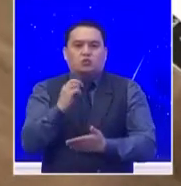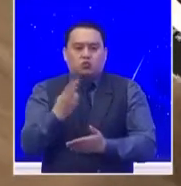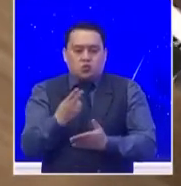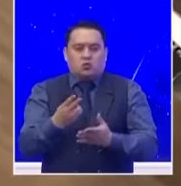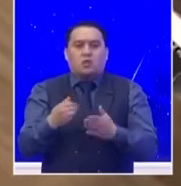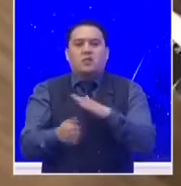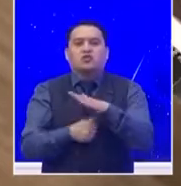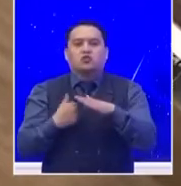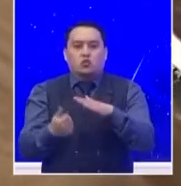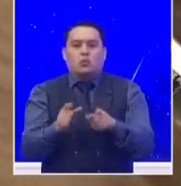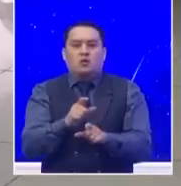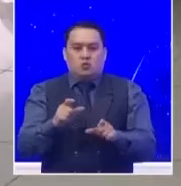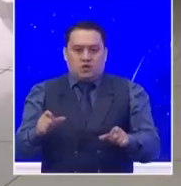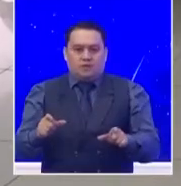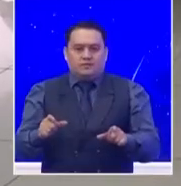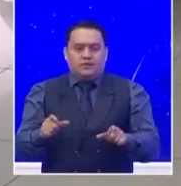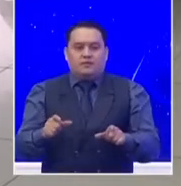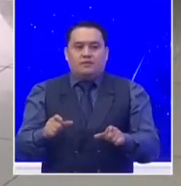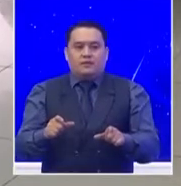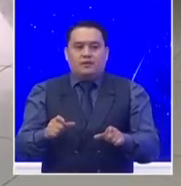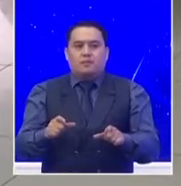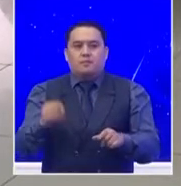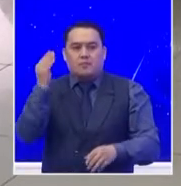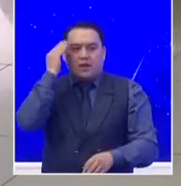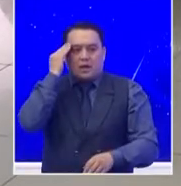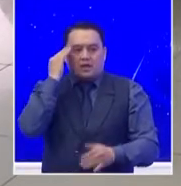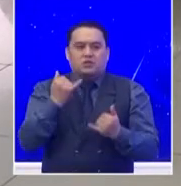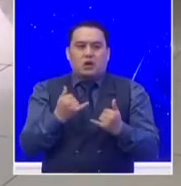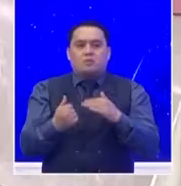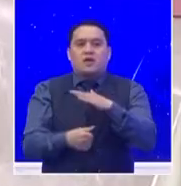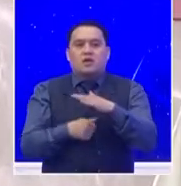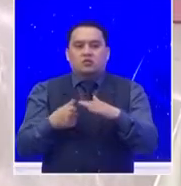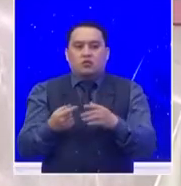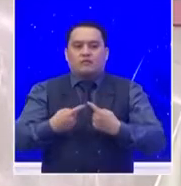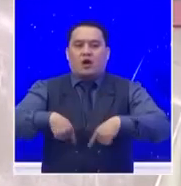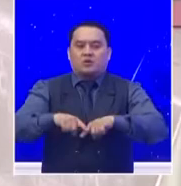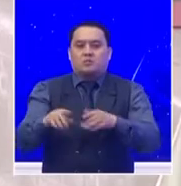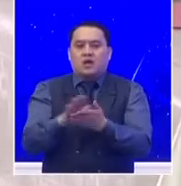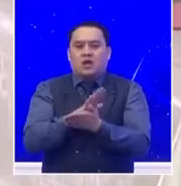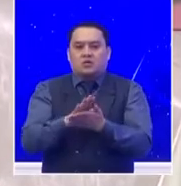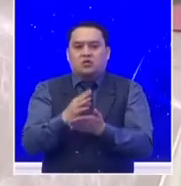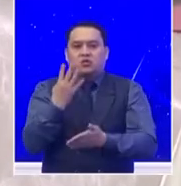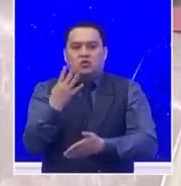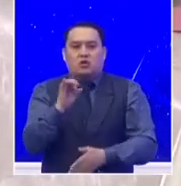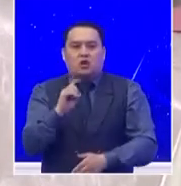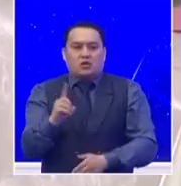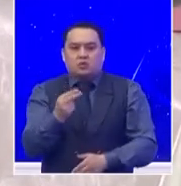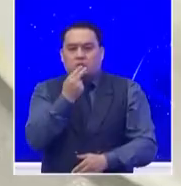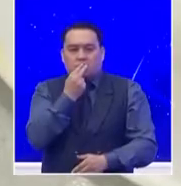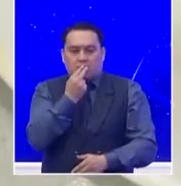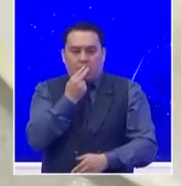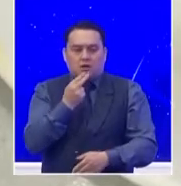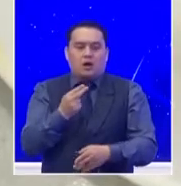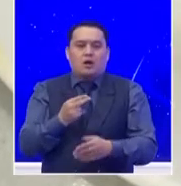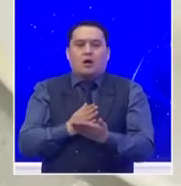социализацию бездомных, а также на реализацию профилактических мер. Здесь для бездомных лиц организовано бесплатное четырехразовое питание,